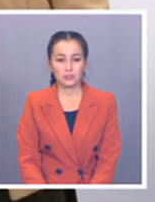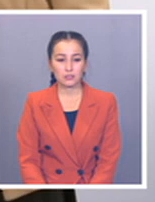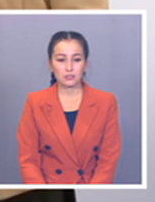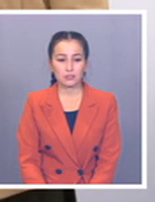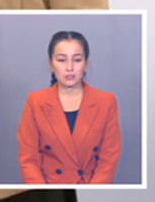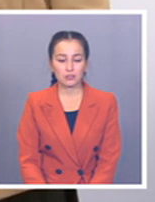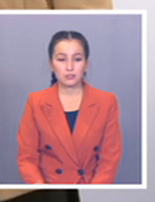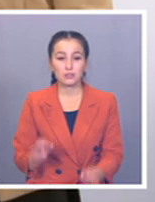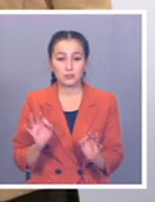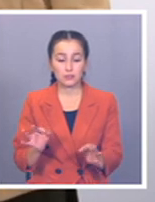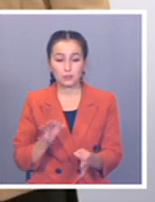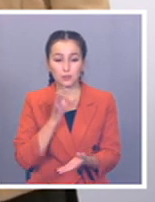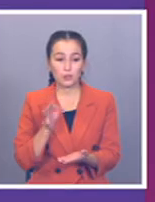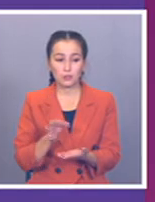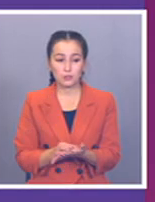Дұрыс жауабы